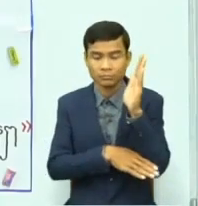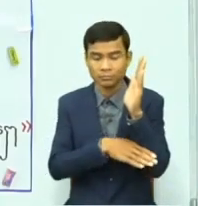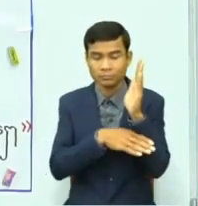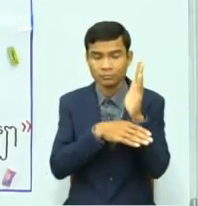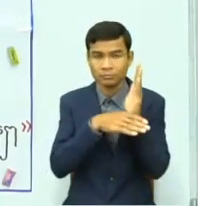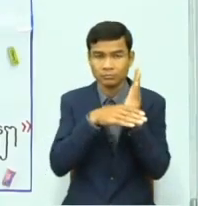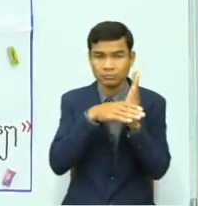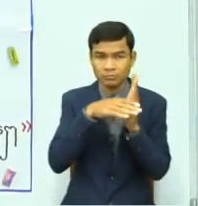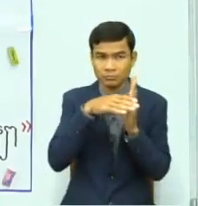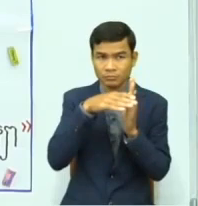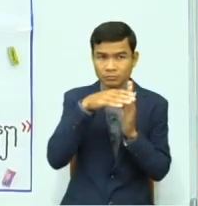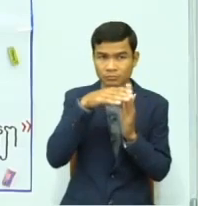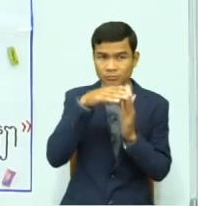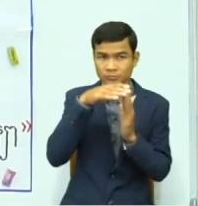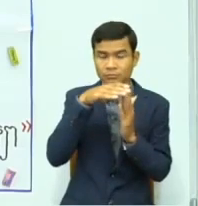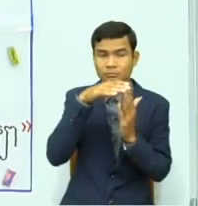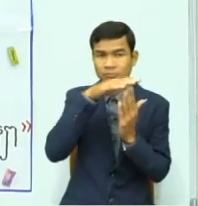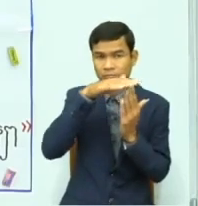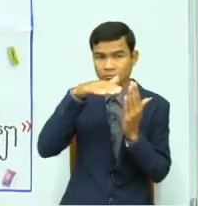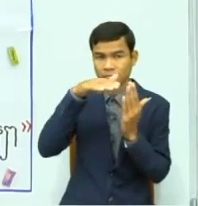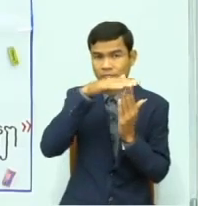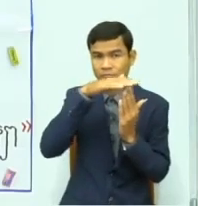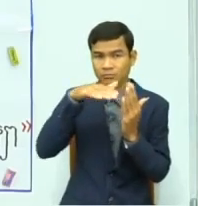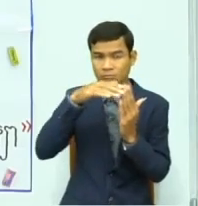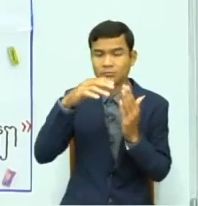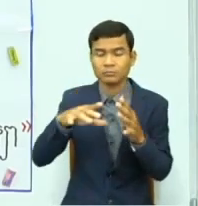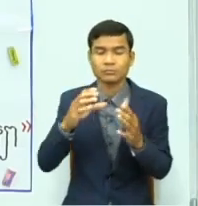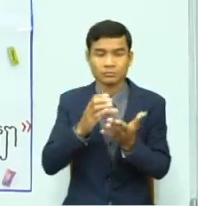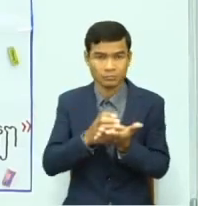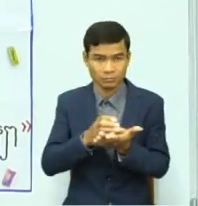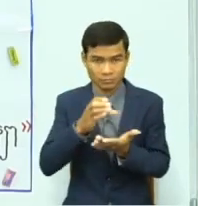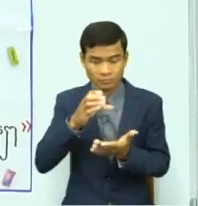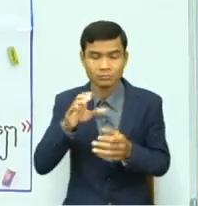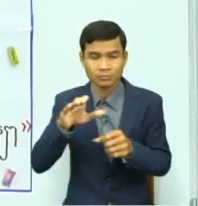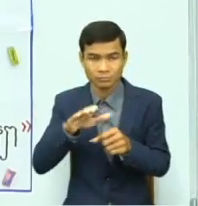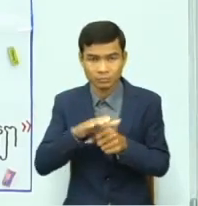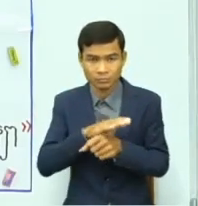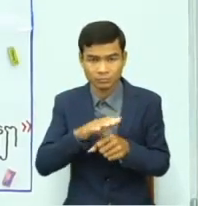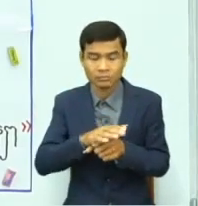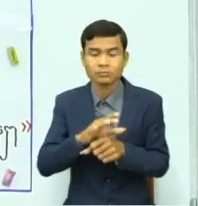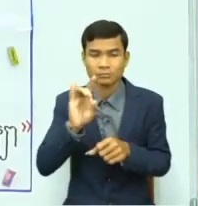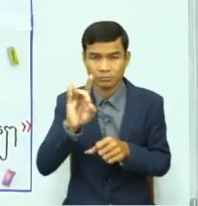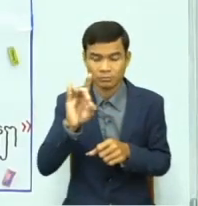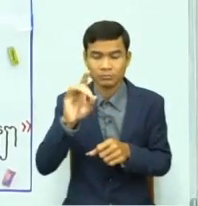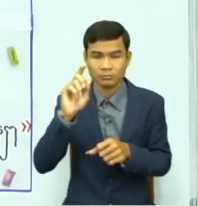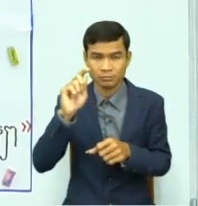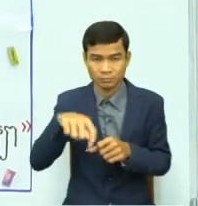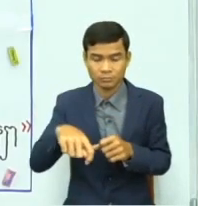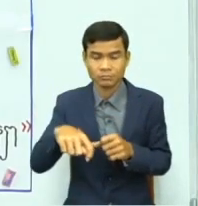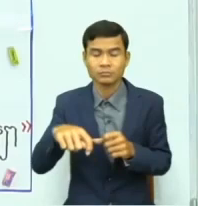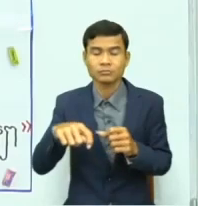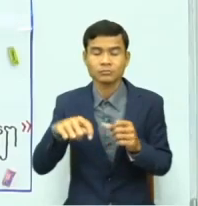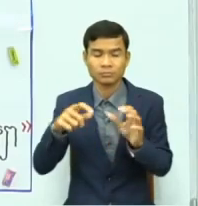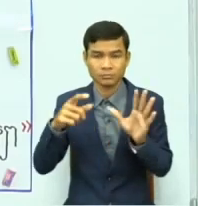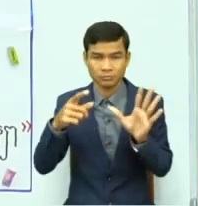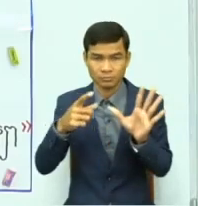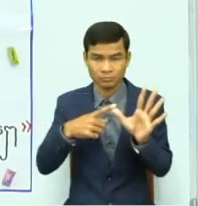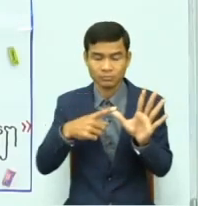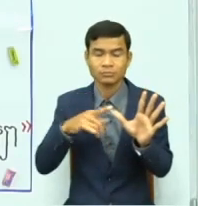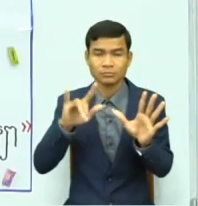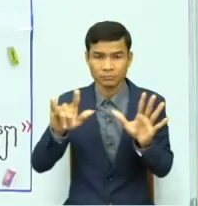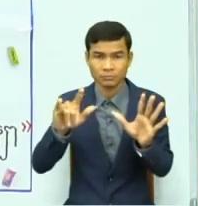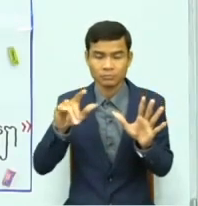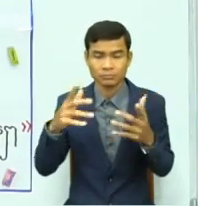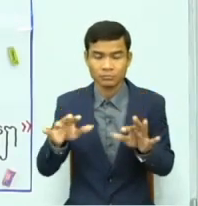hò thá tập bình cao anh chẳng hả nà con chả priệp chả cứ kêu chả xê bơ chừng rớ đã sạ á nâng bò chả an thạ